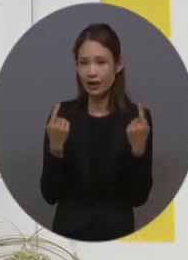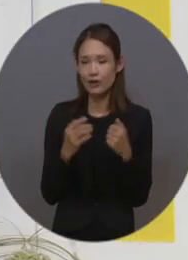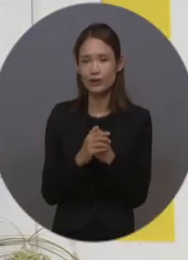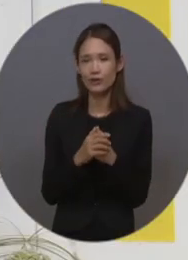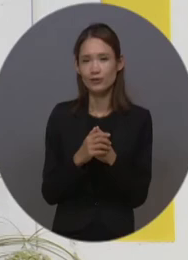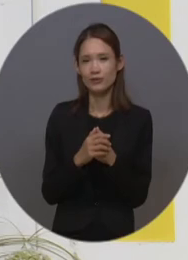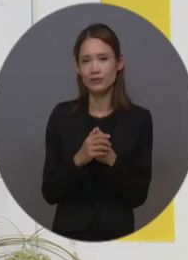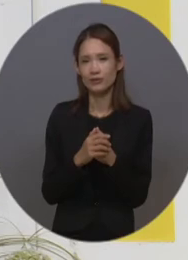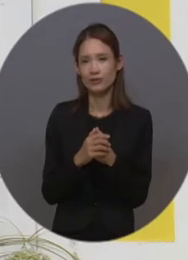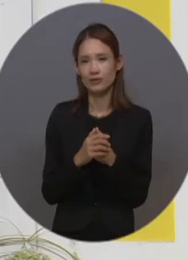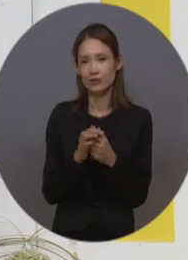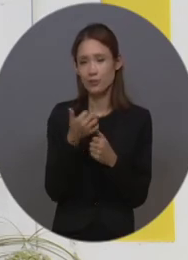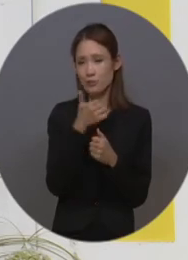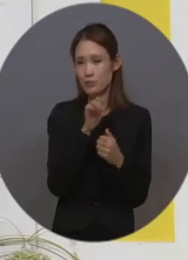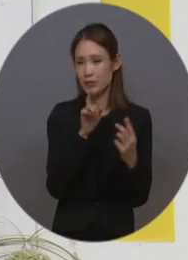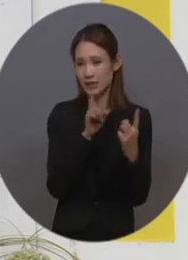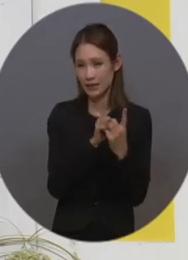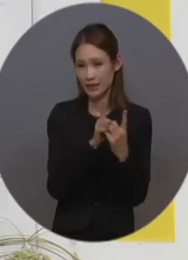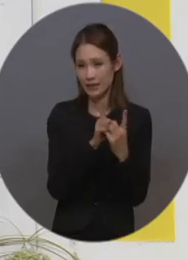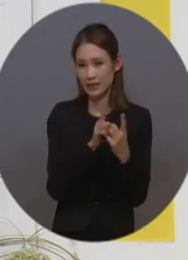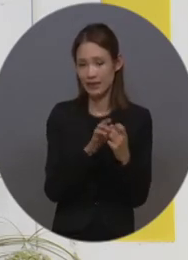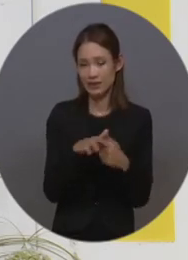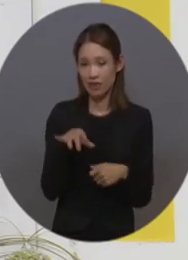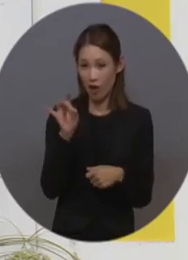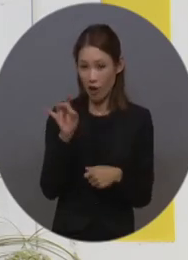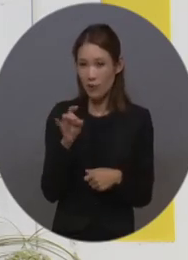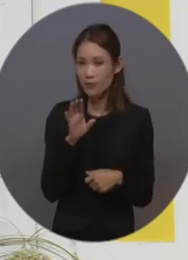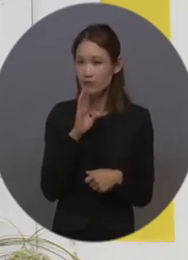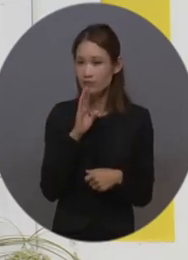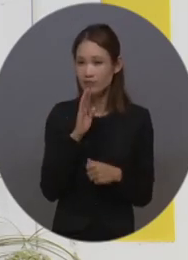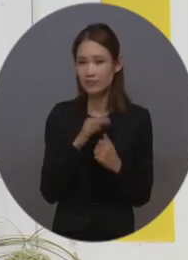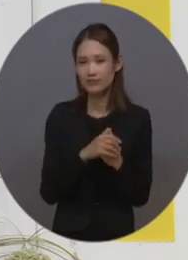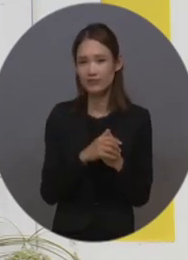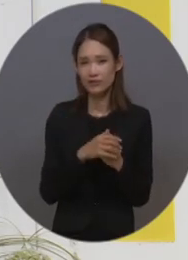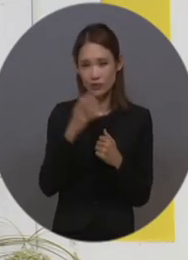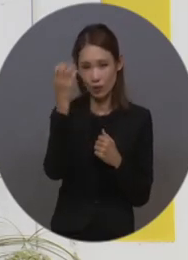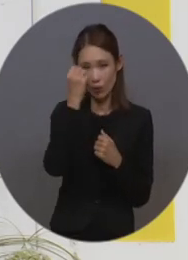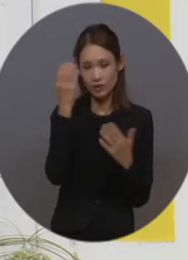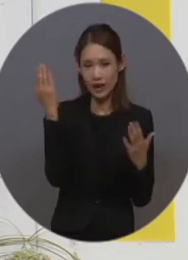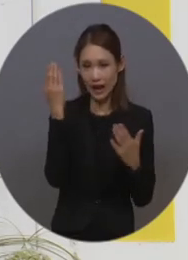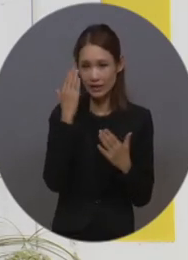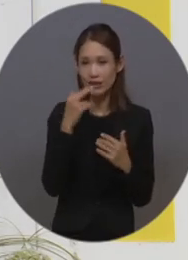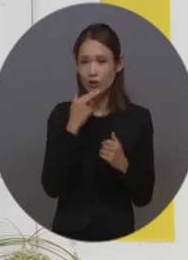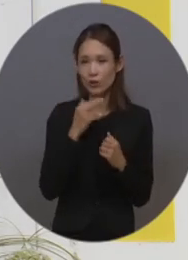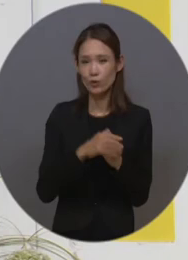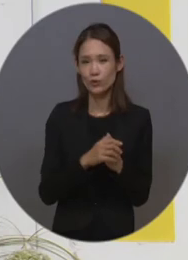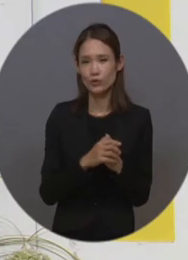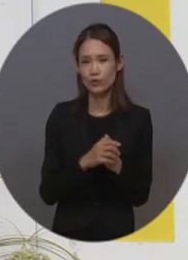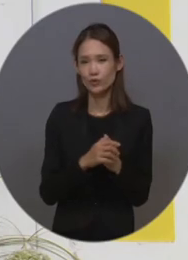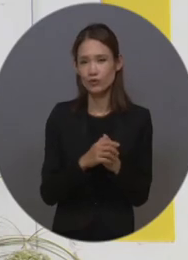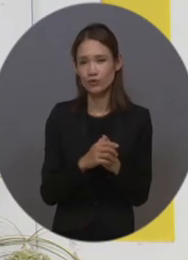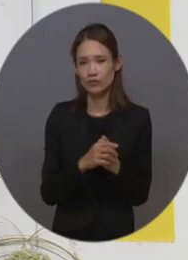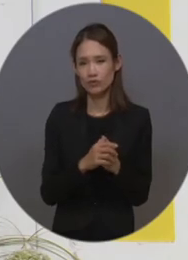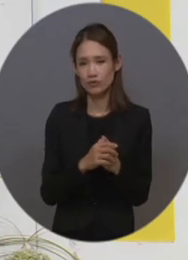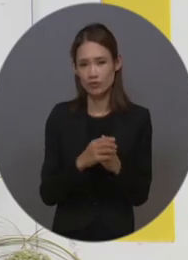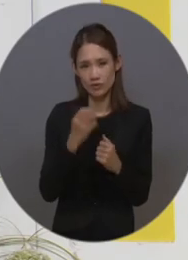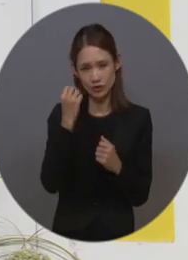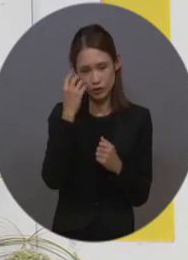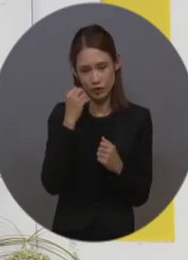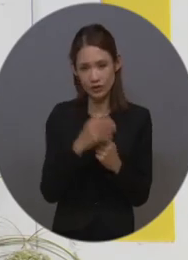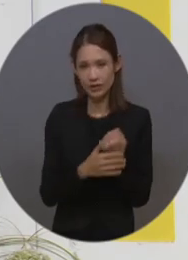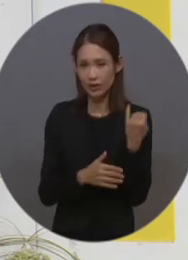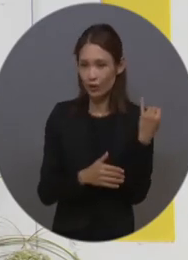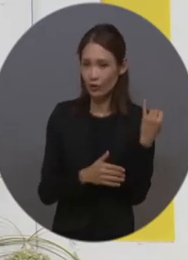대학교 1학년 들어가면은 이제 미팅이라는 걸 처음 해보잖아요. 네. 고등학생은 미팅을 안 하니까 네. 이게 신기하기도